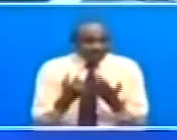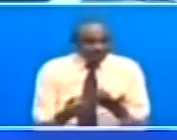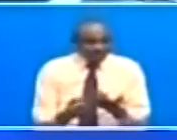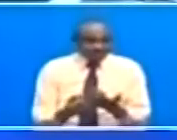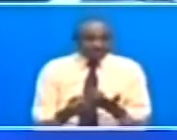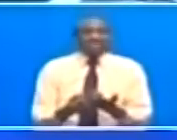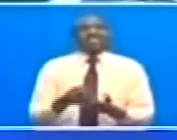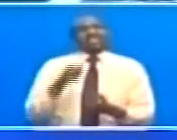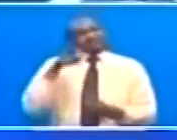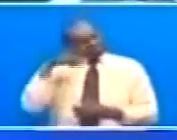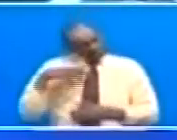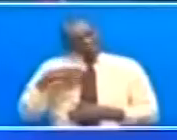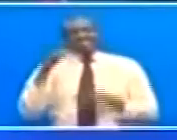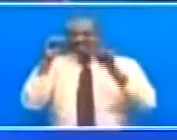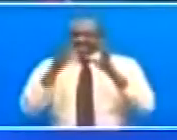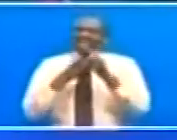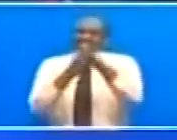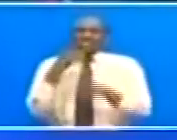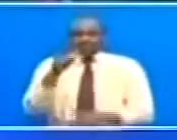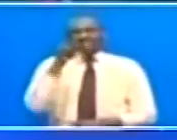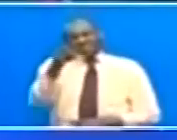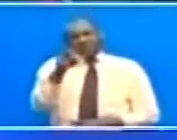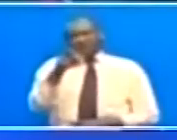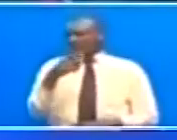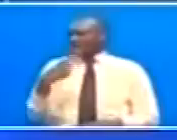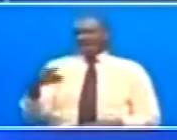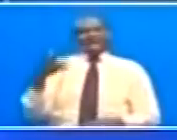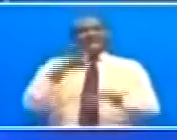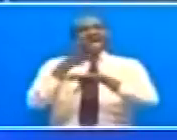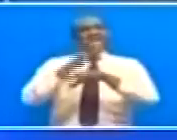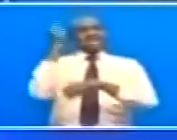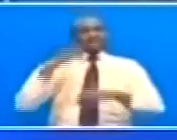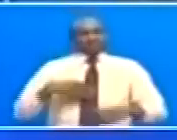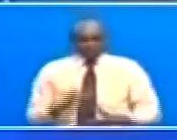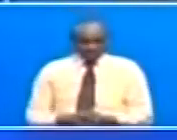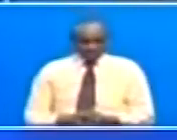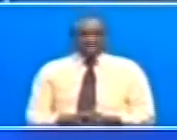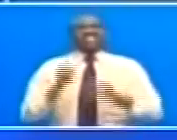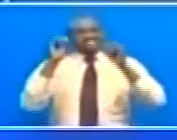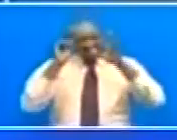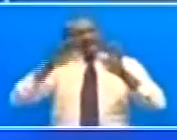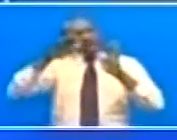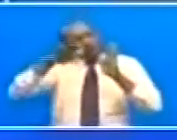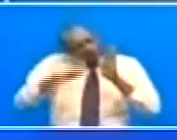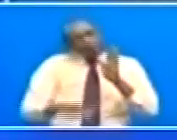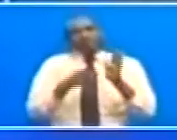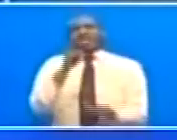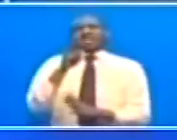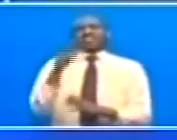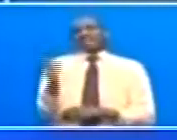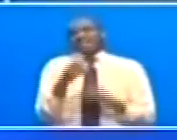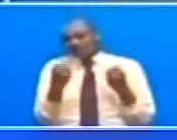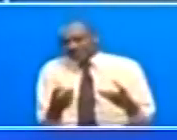Kenyatta, watetezi wa walimu wamesema kuwa hotuba hiyo ilikuwa ni ya kuwahadaa wa Kenya. The lowest paid teacher in Kenya